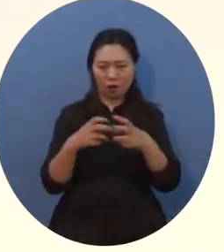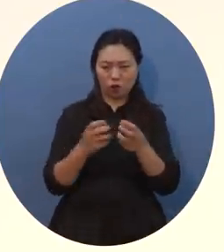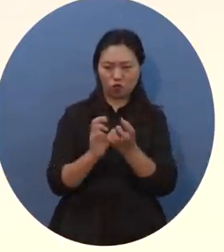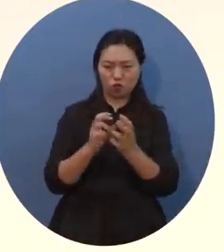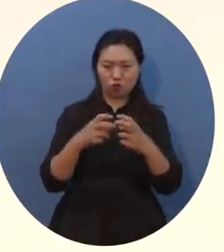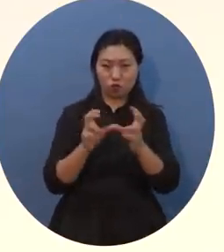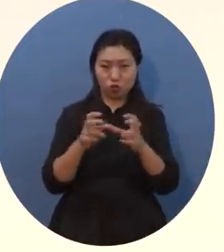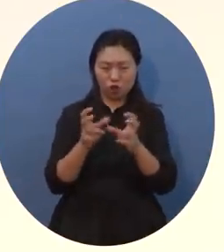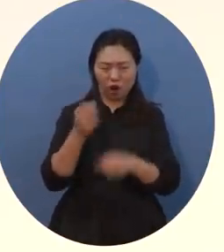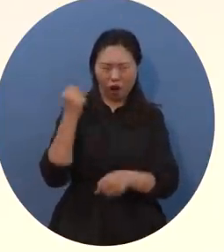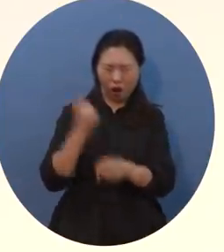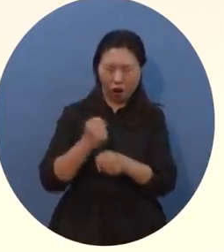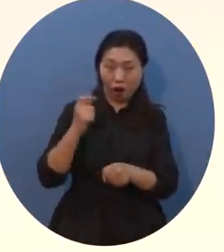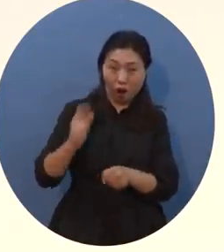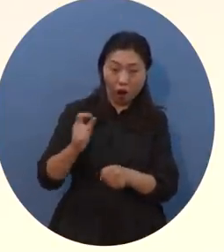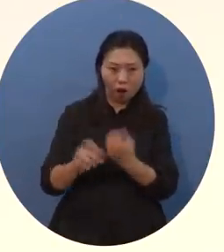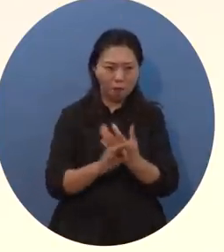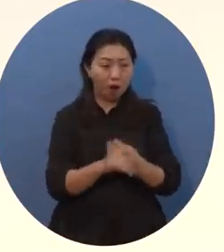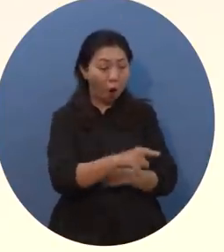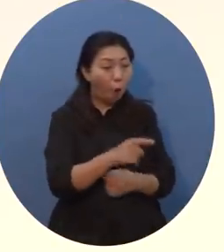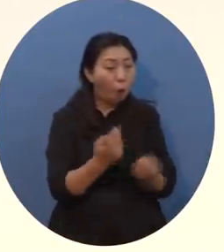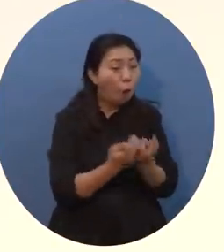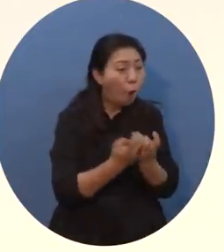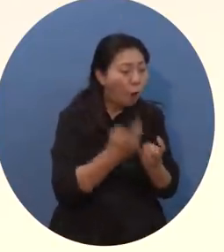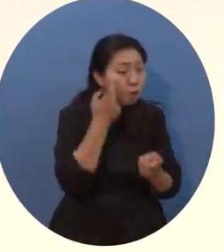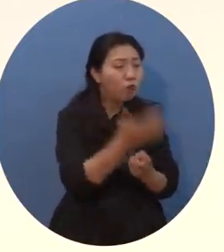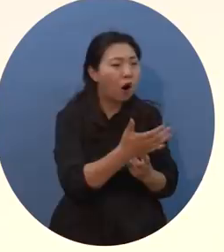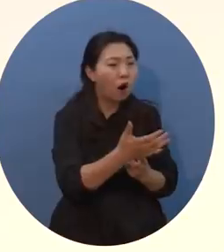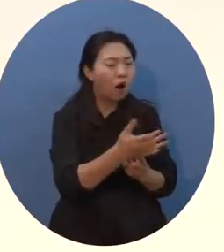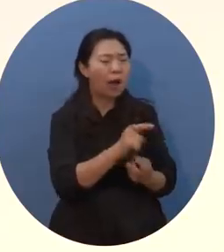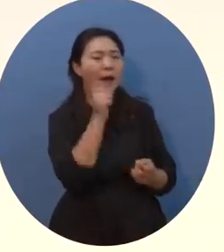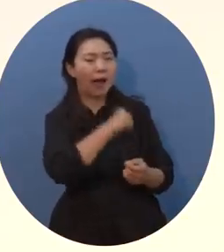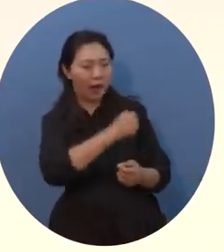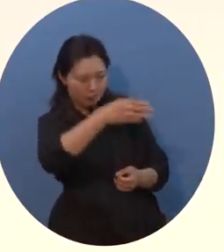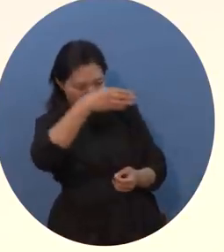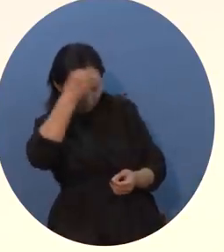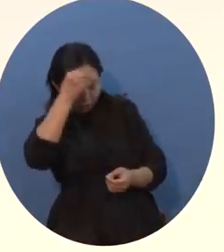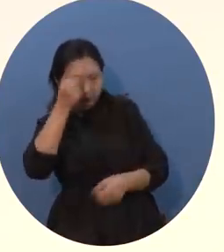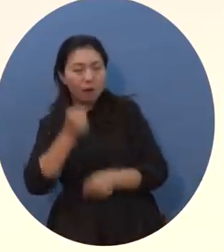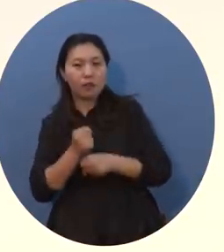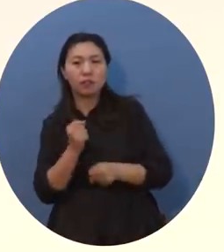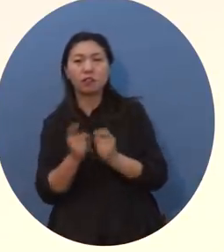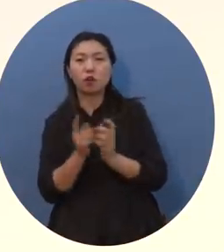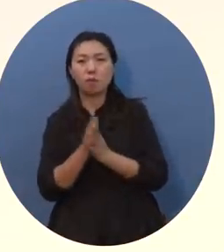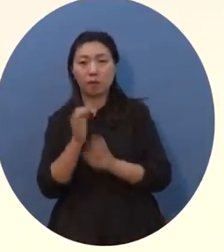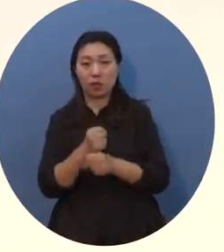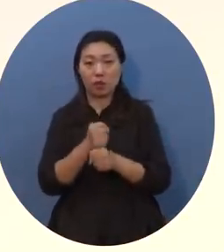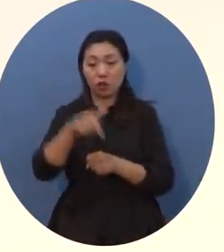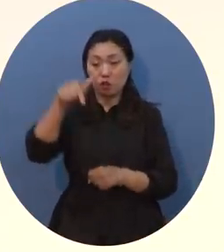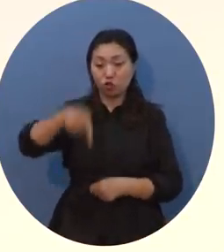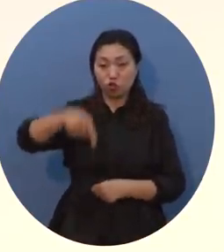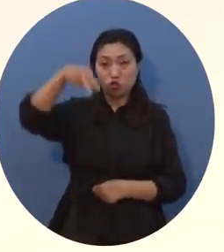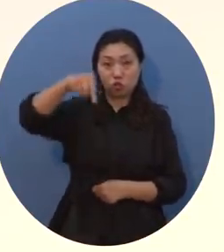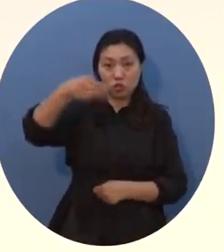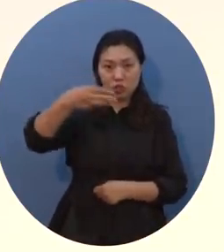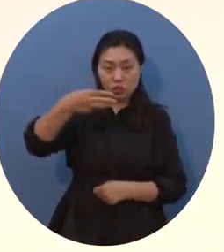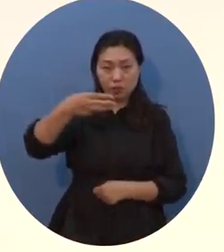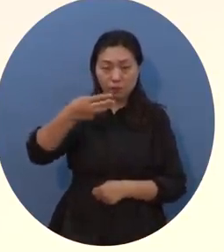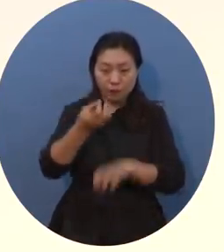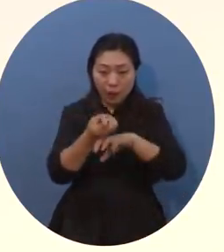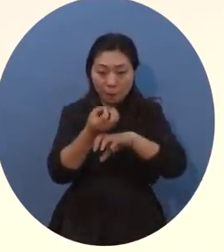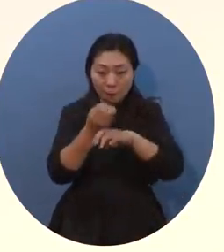단단하다든지 하면 어떻게 만드는지 물어보고 자기도 그렇게 흉내내가 만드는 거예요. 그 구슬을 만든다는 이해가 잘 안 되죠.